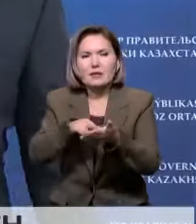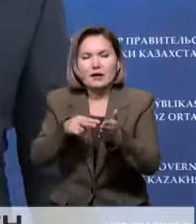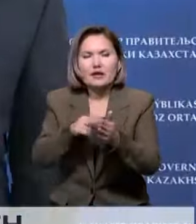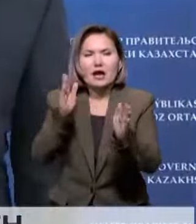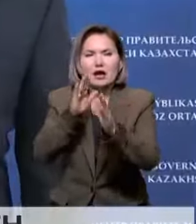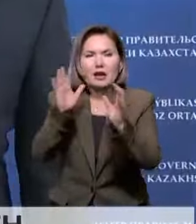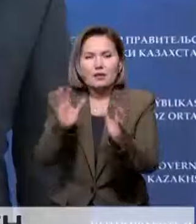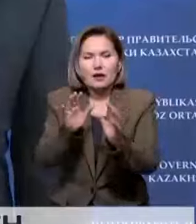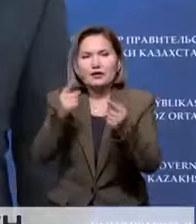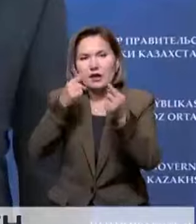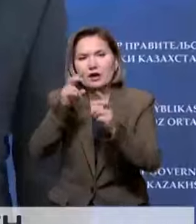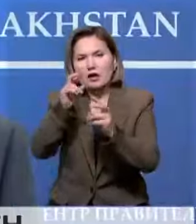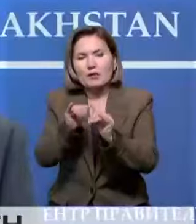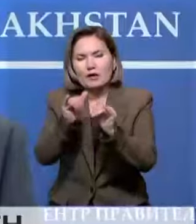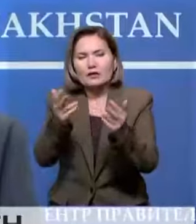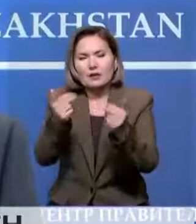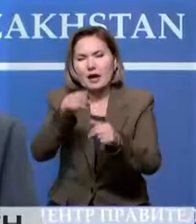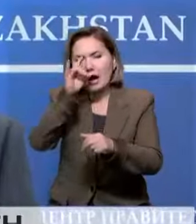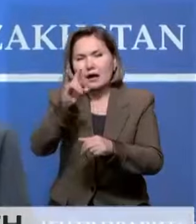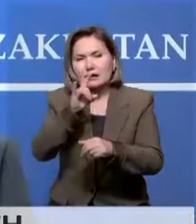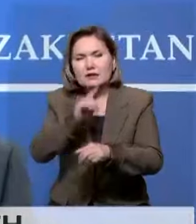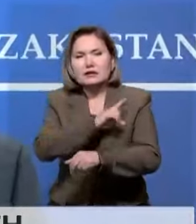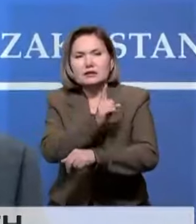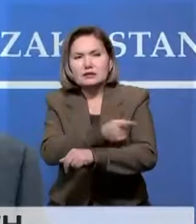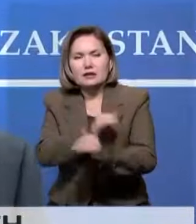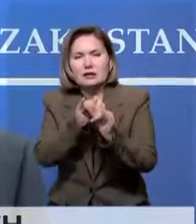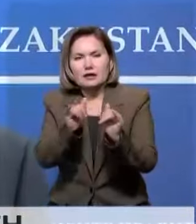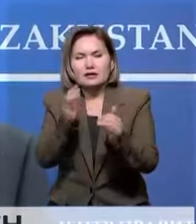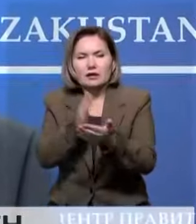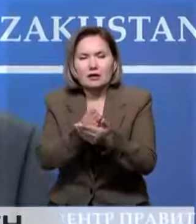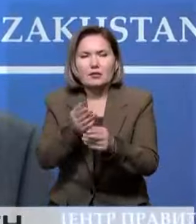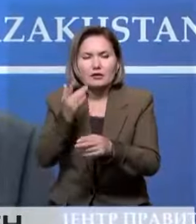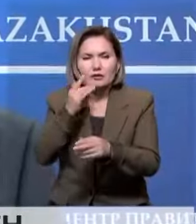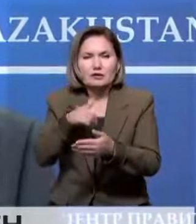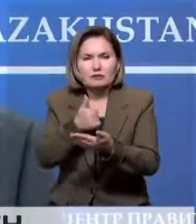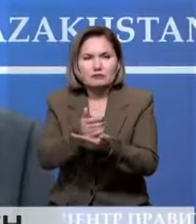экология. Индустрия тұрғысынан алсақ та, Қазақстанның әлеуеті жоғары. Стратегиялық ұстанымы нық.